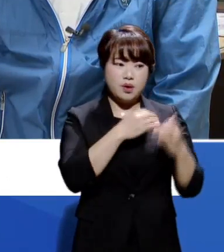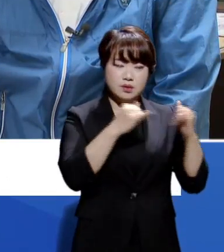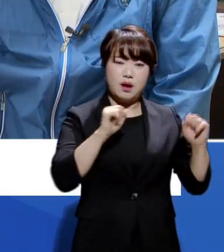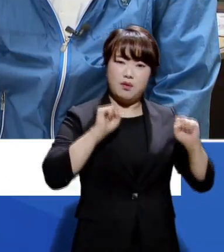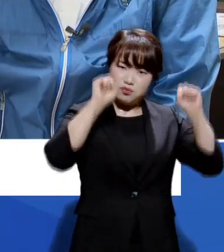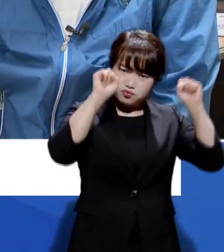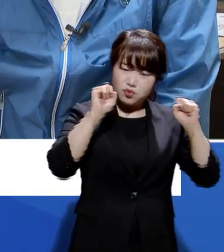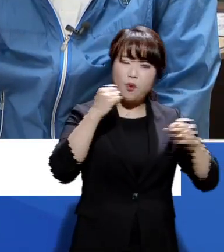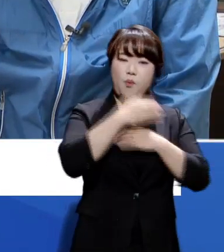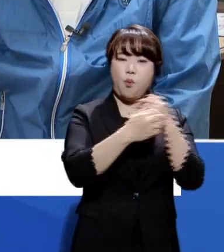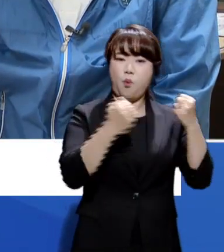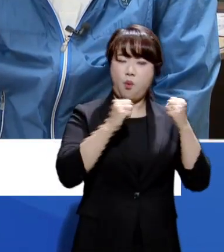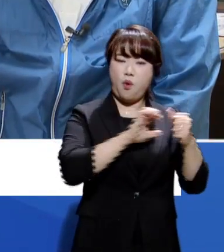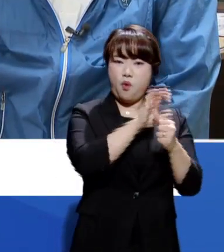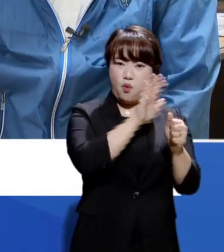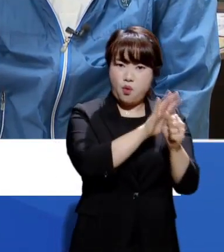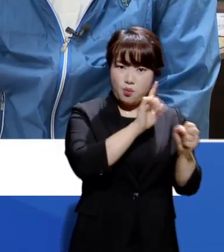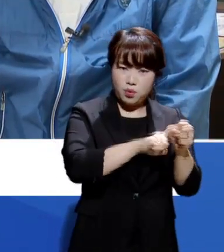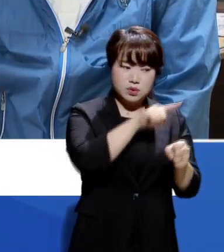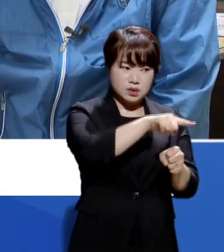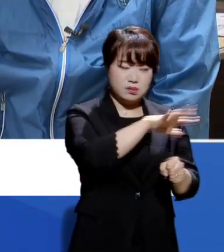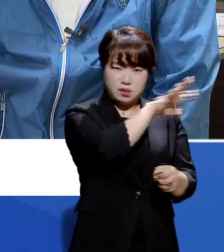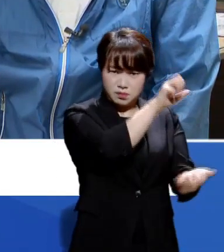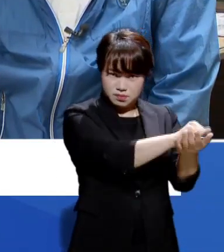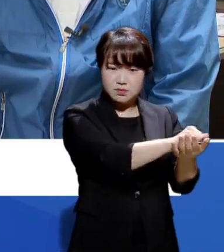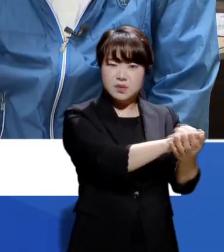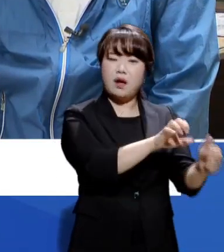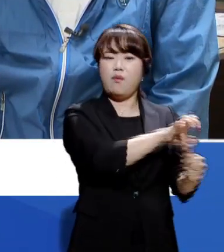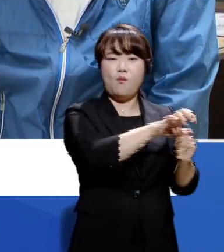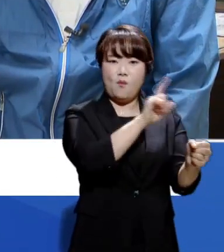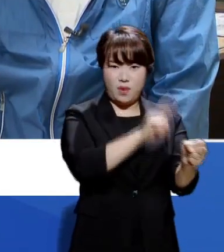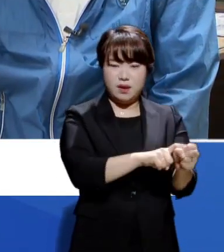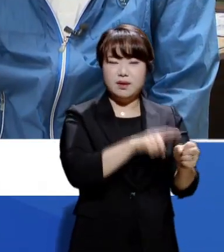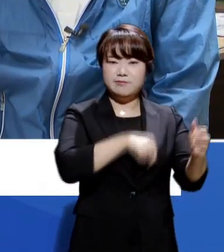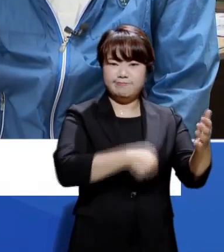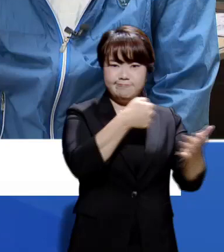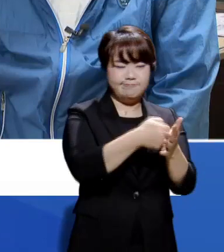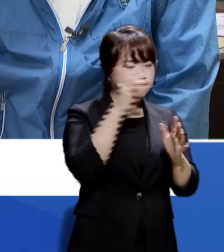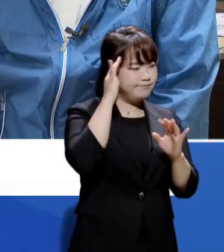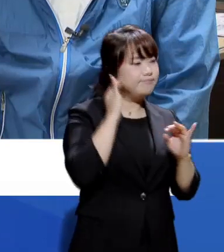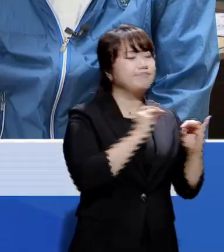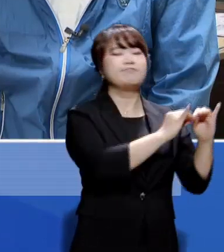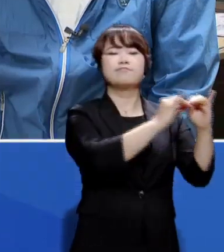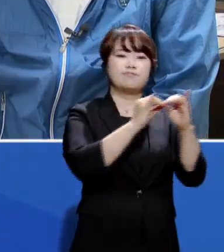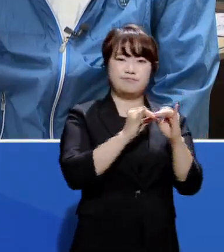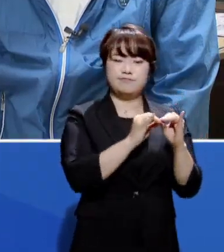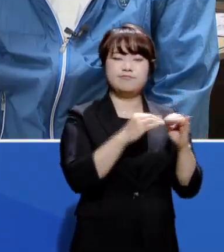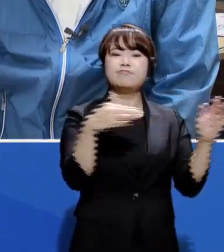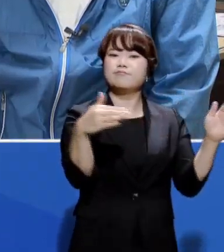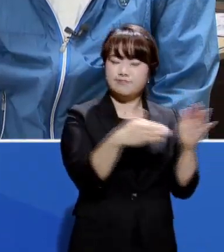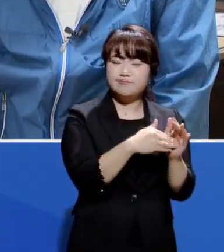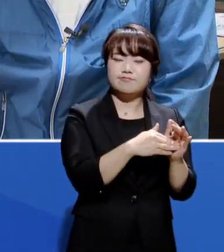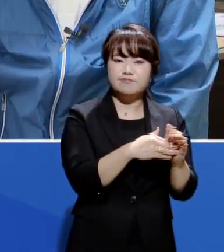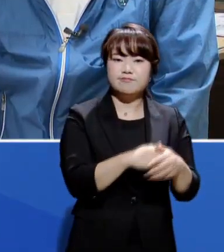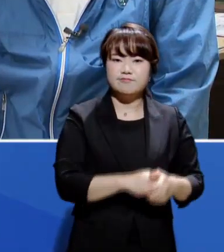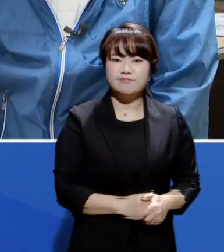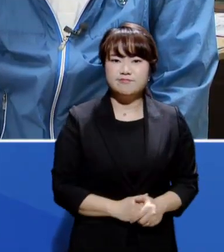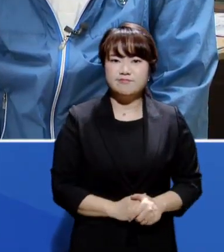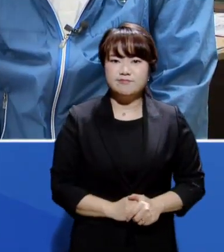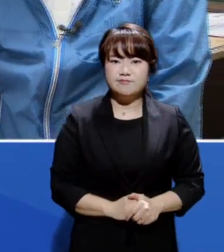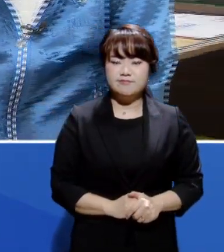위해서 우리는 우리 구장 자체를 결사적으로 지키기로 하기로 우리 회원들이 다 협의를